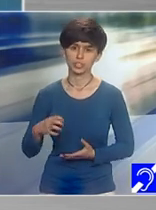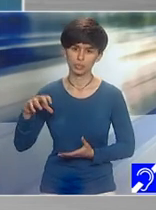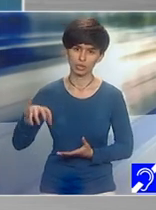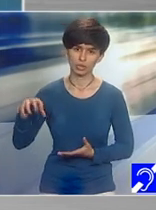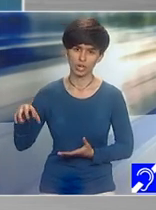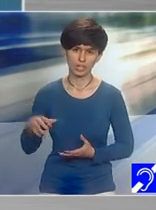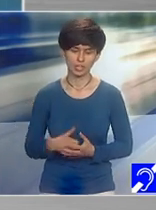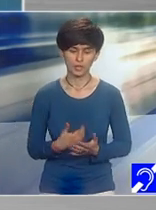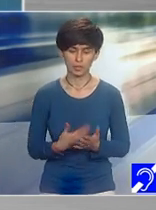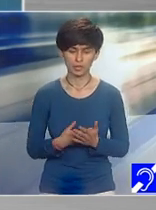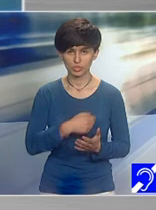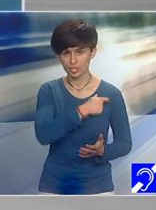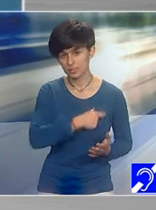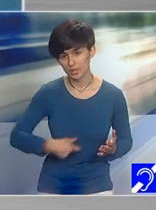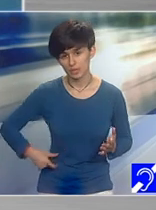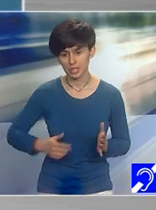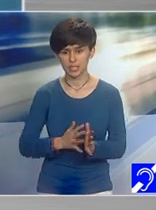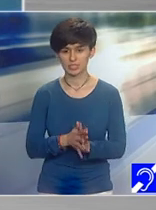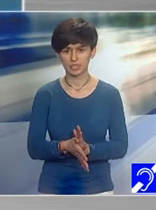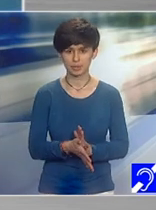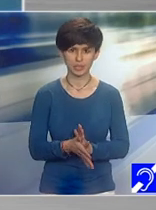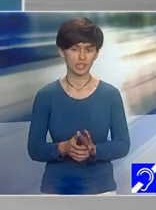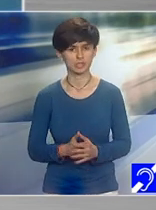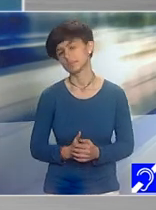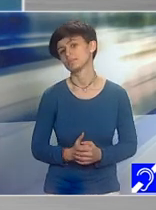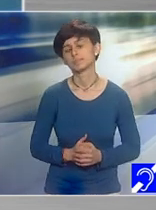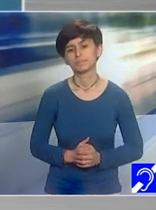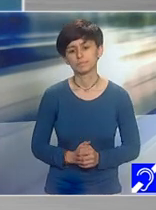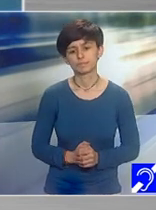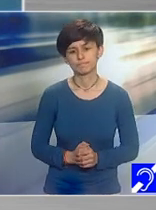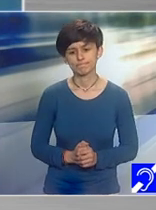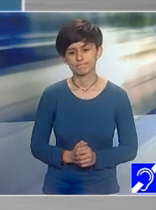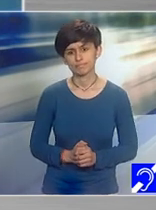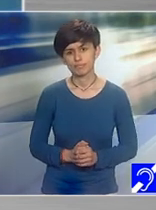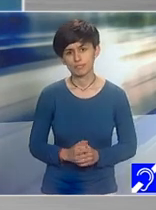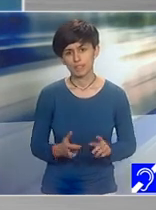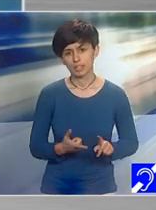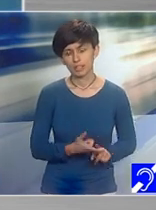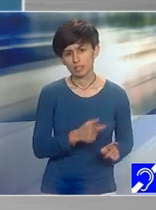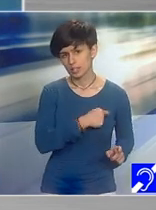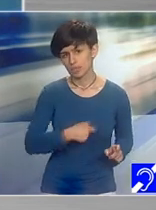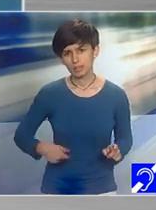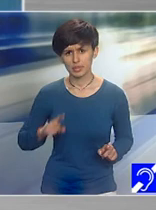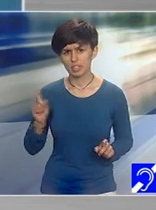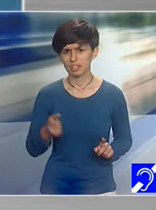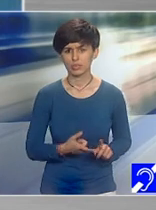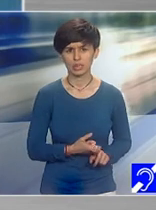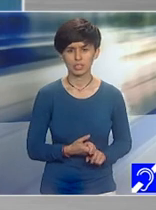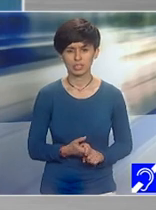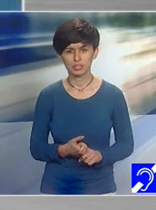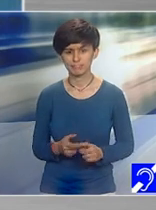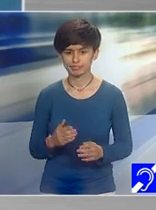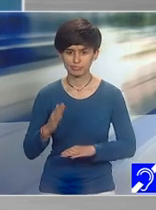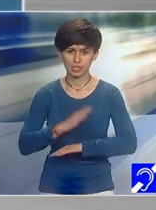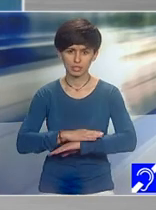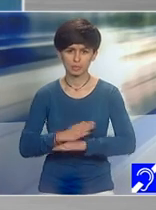și primăria s-a implicat, dar nu avea nicio atribuție în acel moment primăria față de groapa de gunoi. Așa că eu am